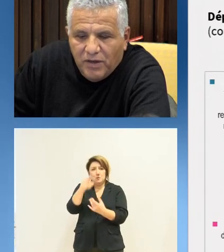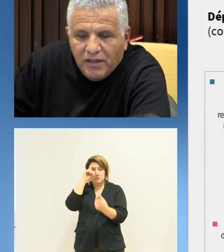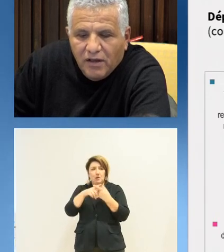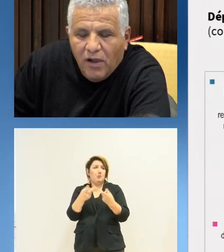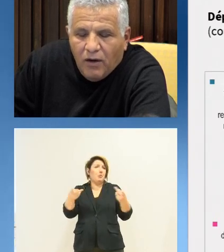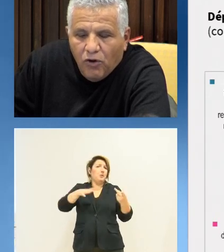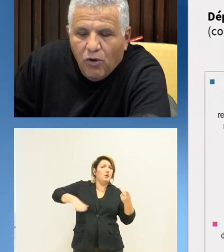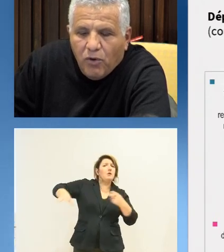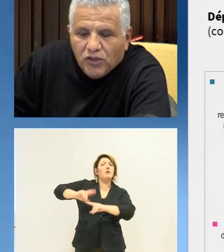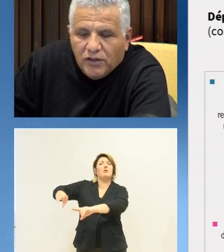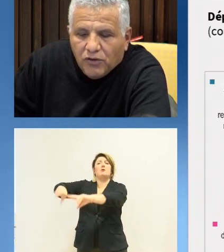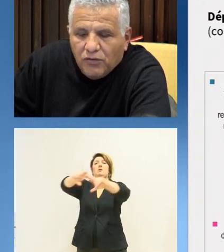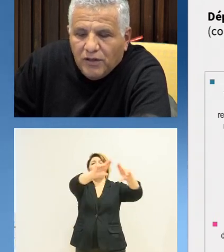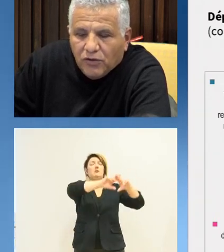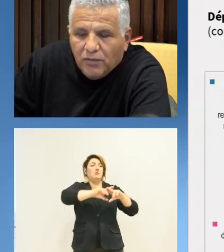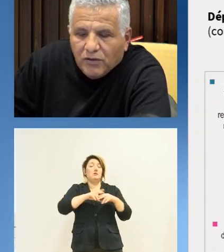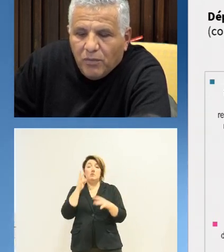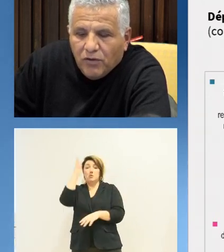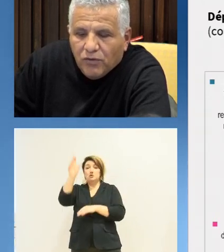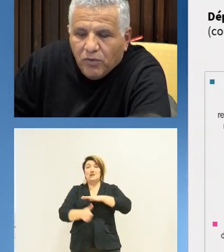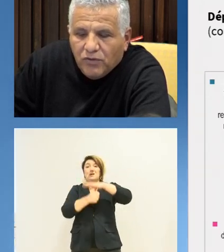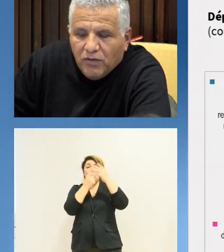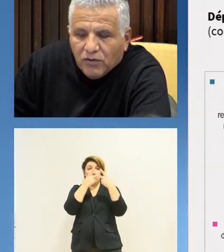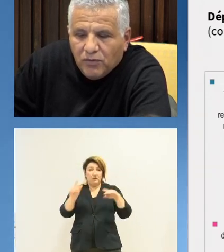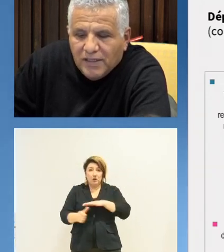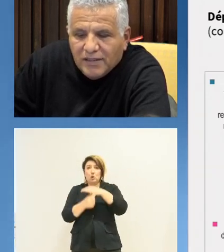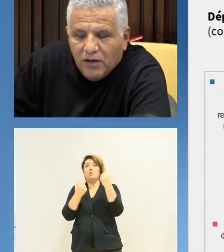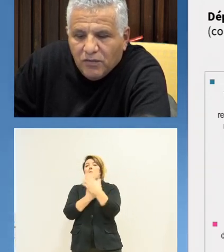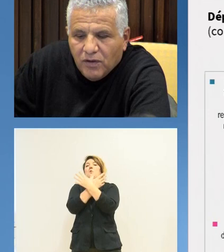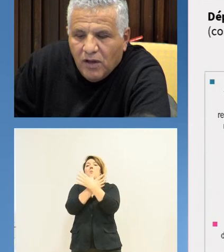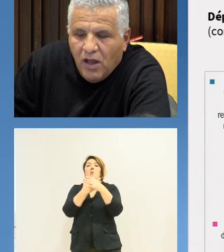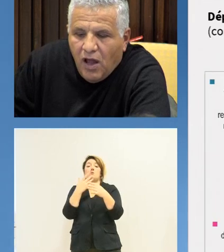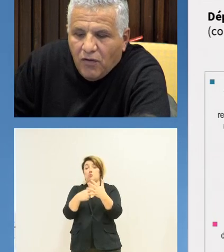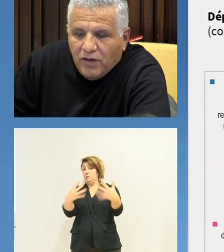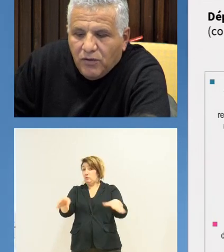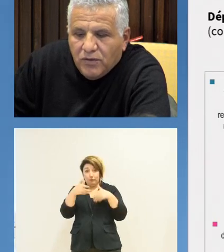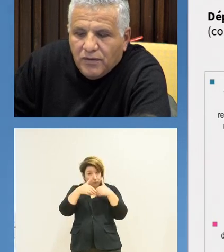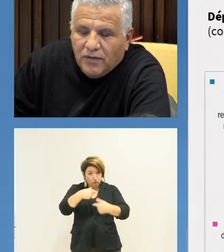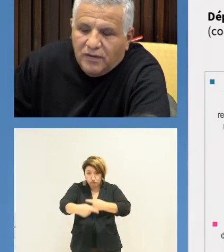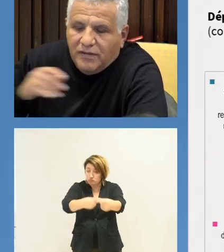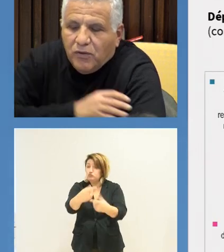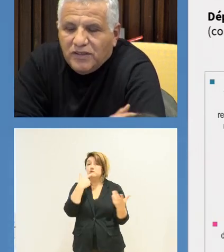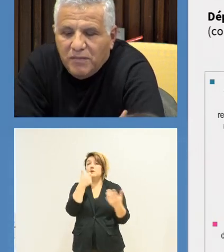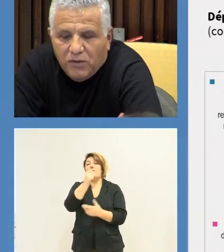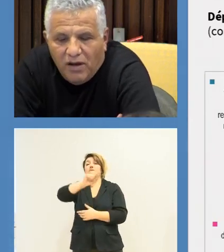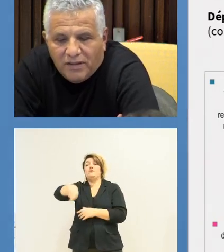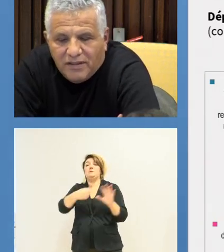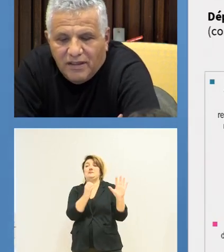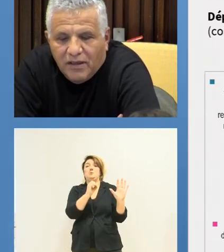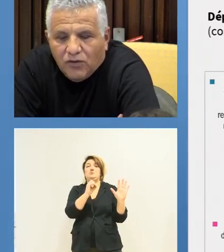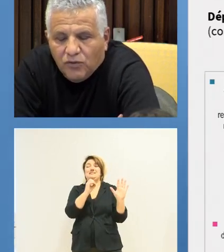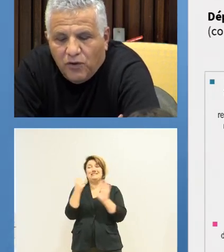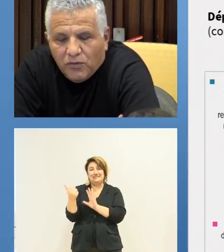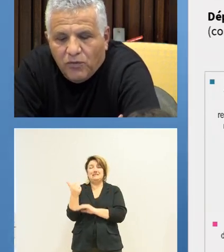publics le projet coeur de ville car de métropole se poursuivre en 2010 9 1,06 million investi